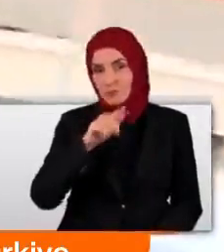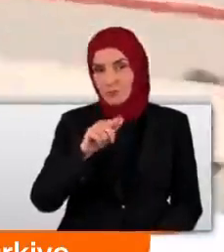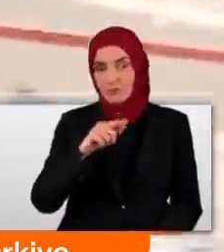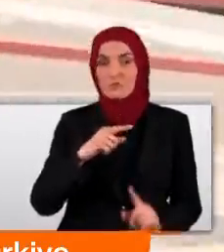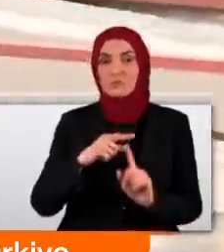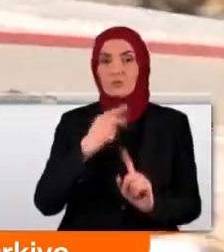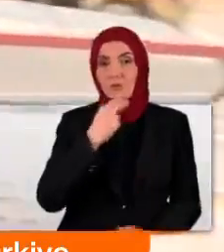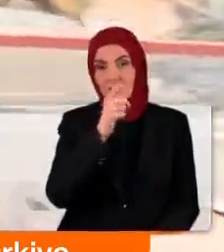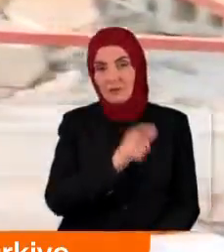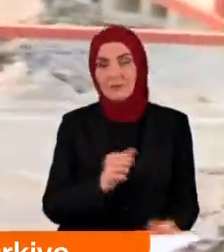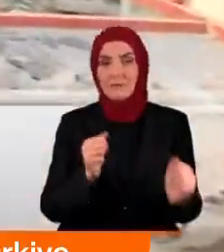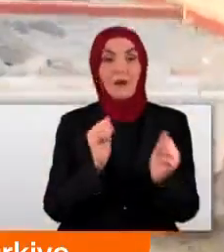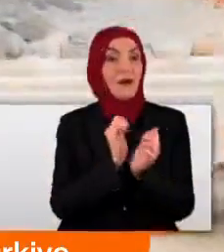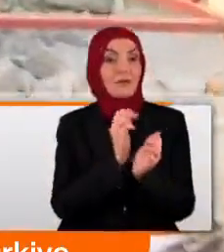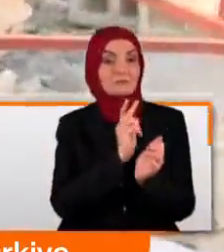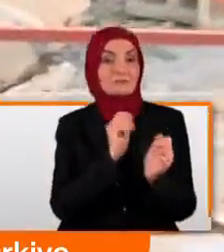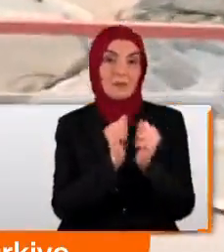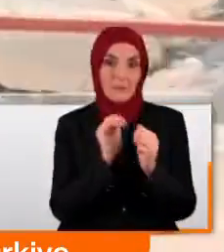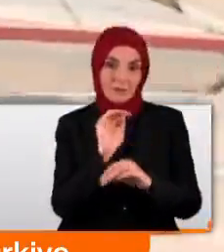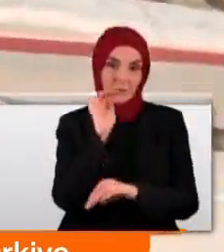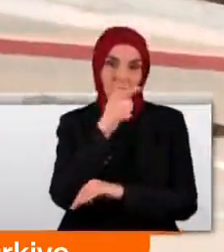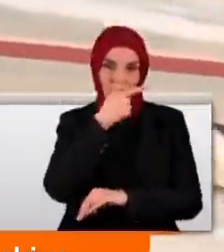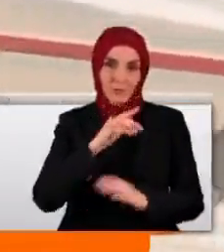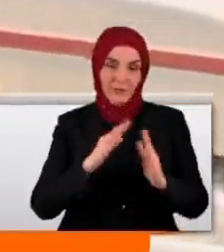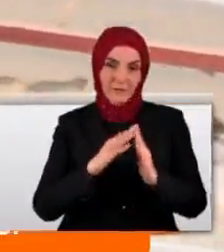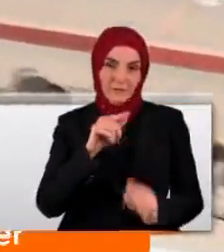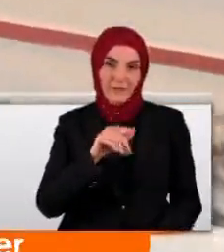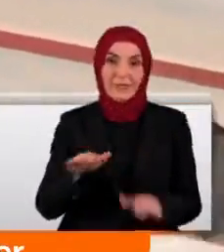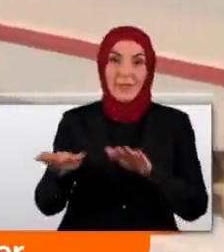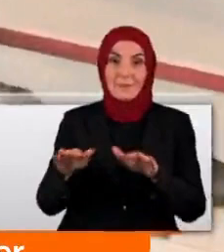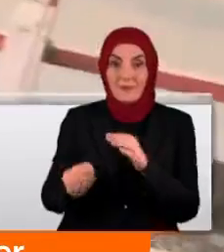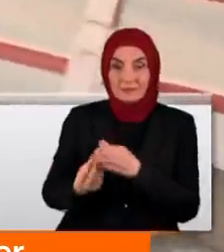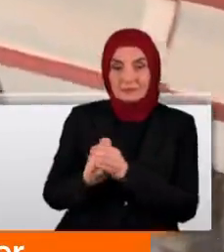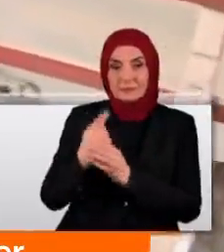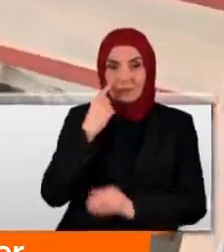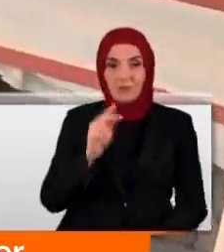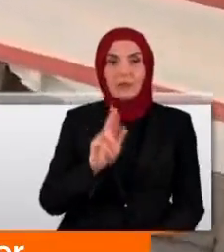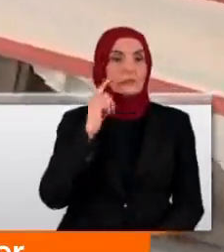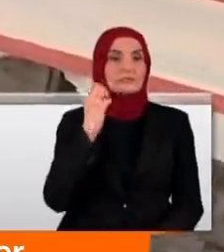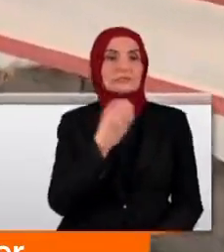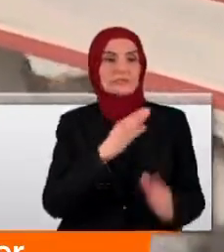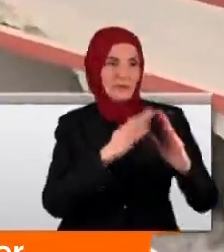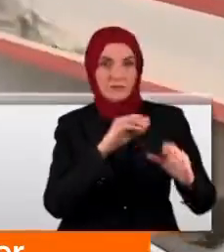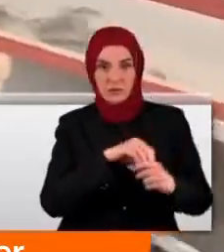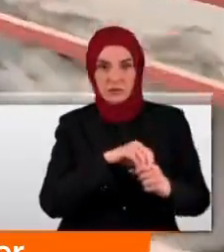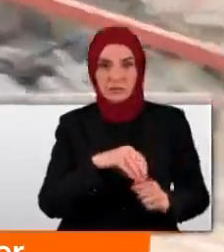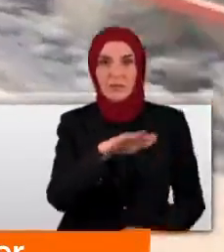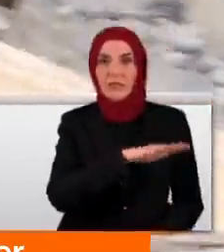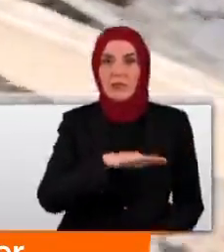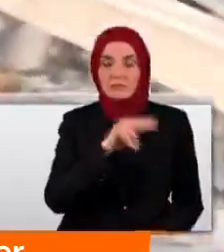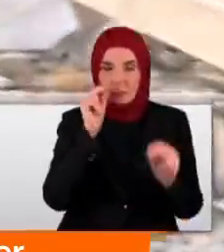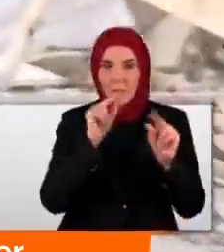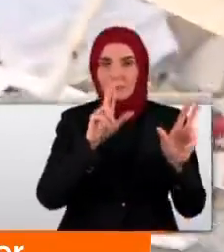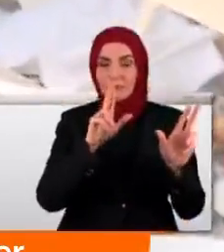köy eviydi. Bu evde deprem anında 7 kişi vardı. Depremle birlikte herkes uyandı, ardından